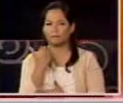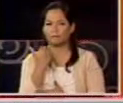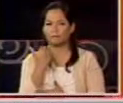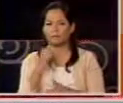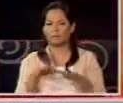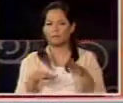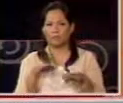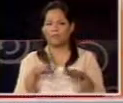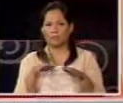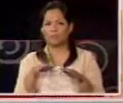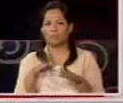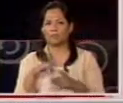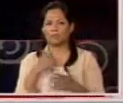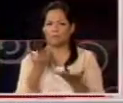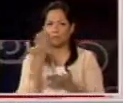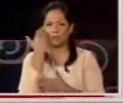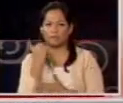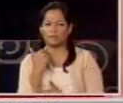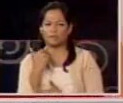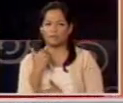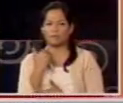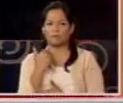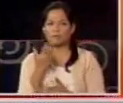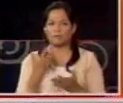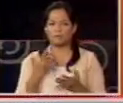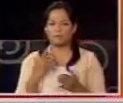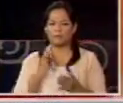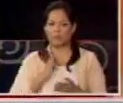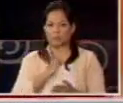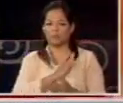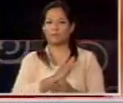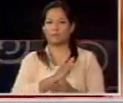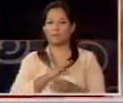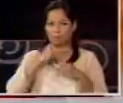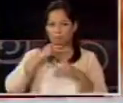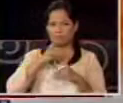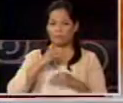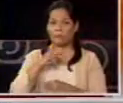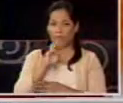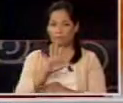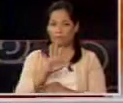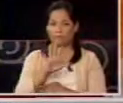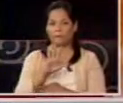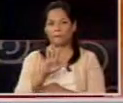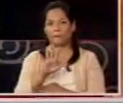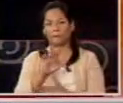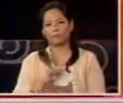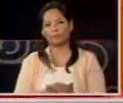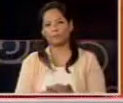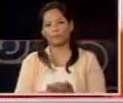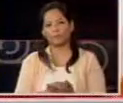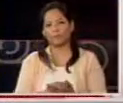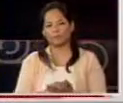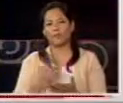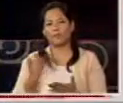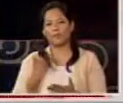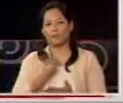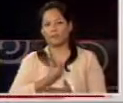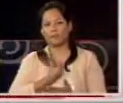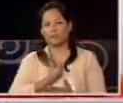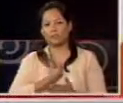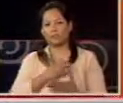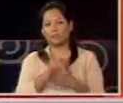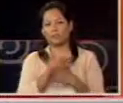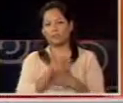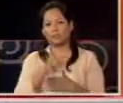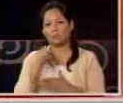na, syempre, para makabuo ka ng board, minimum ng 5 eh. Diba? So merong iba dyan na meron ring nagmamayari ng shares. Pero